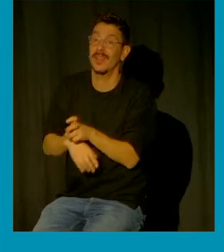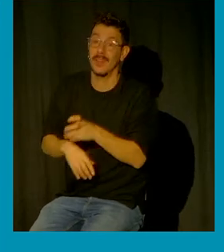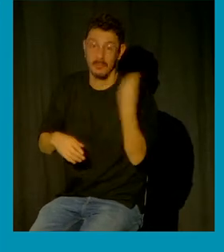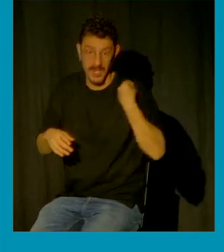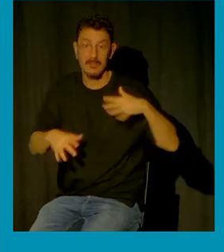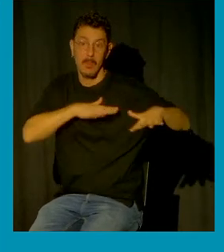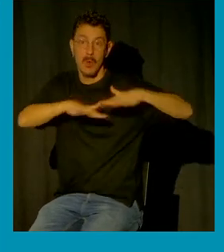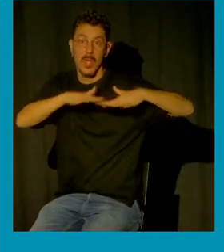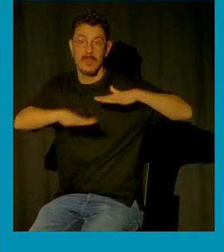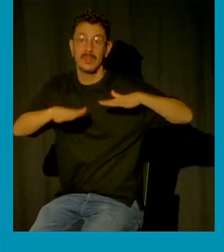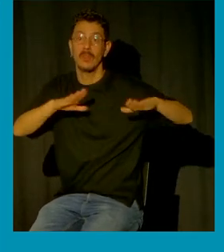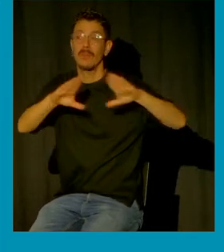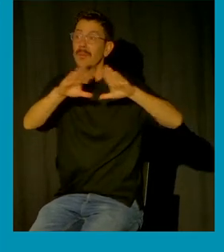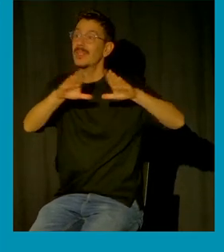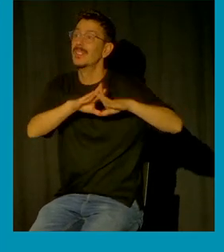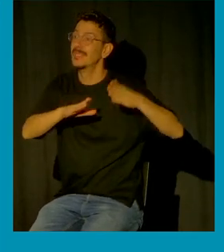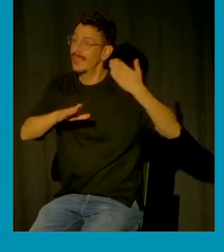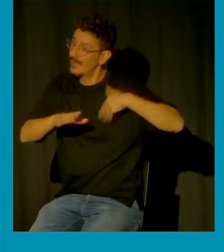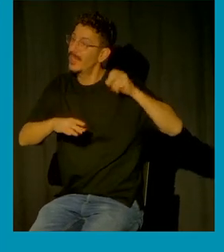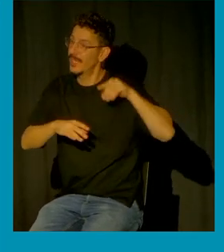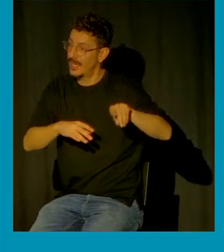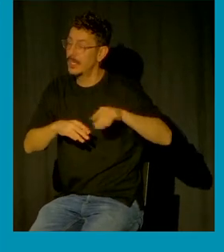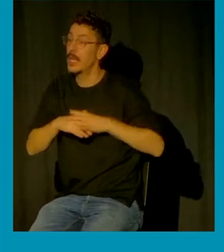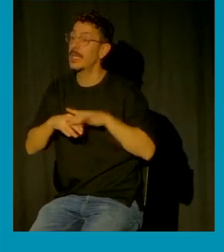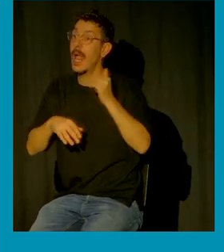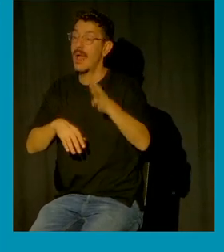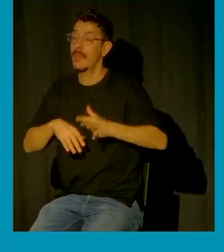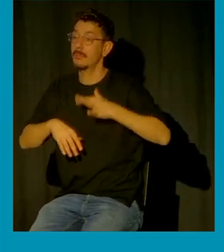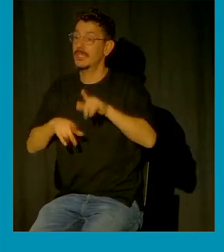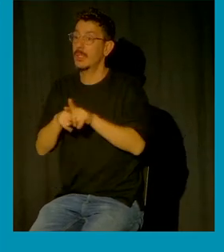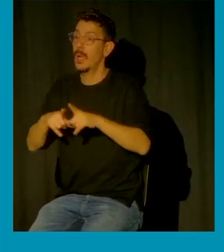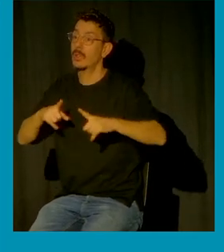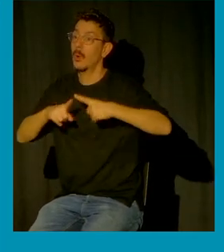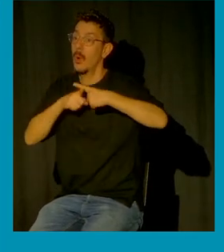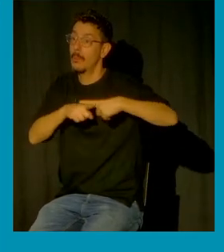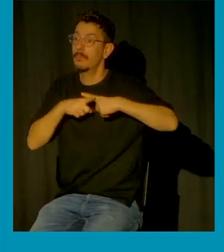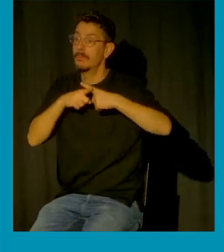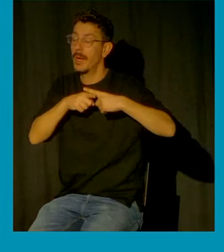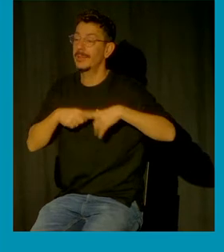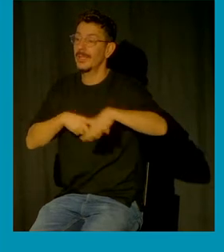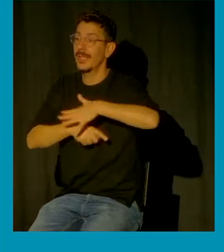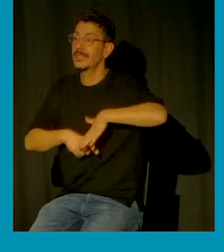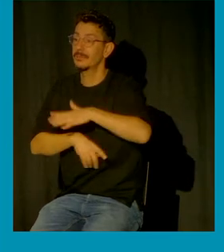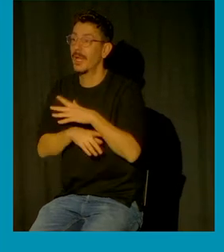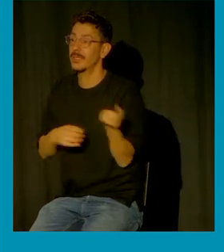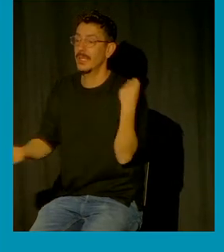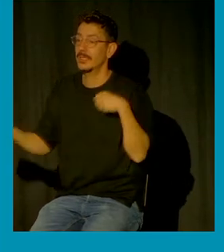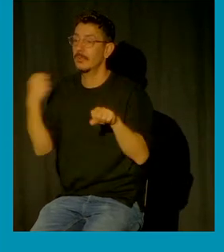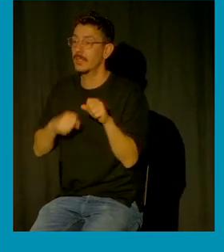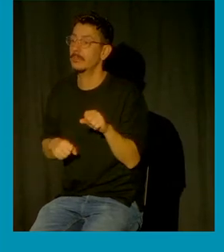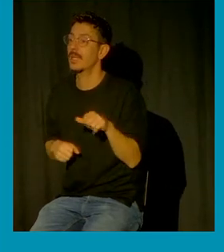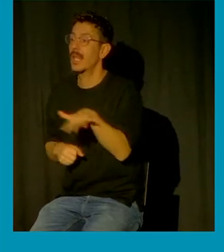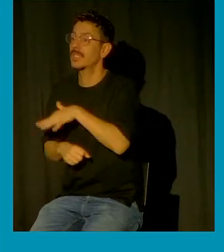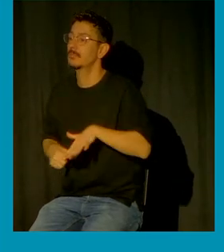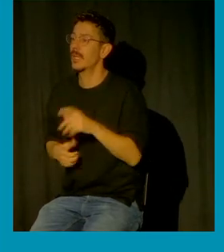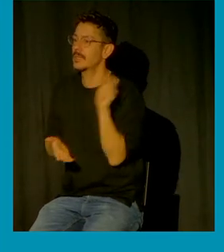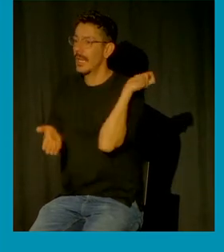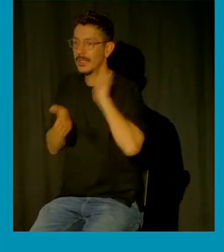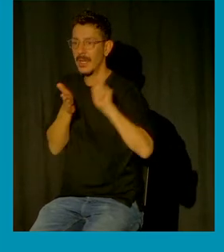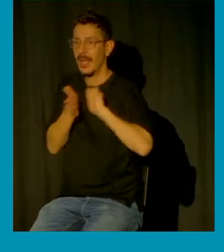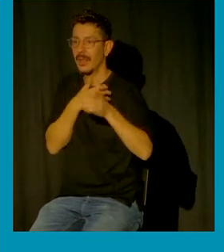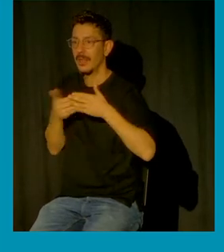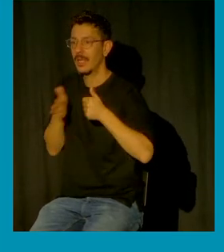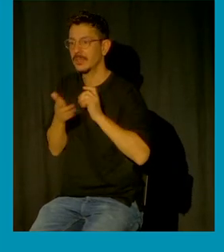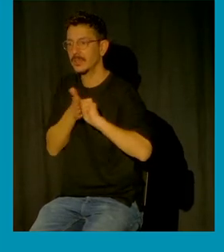havien convertit espais d'activisme fins i tot espais en la redacció de